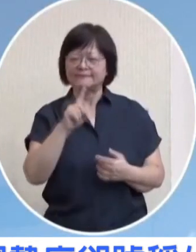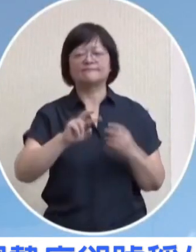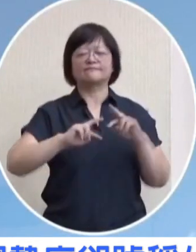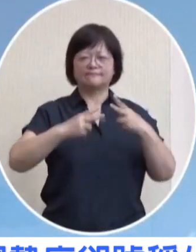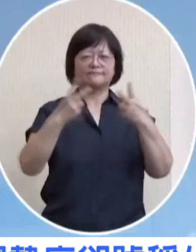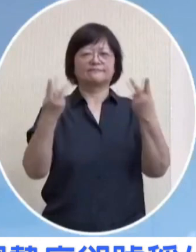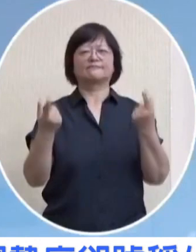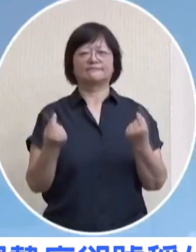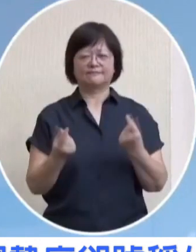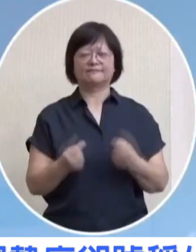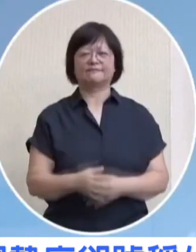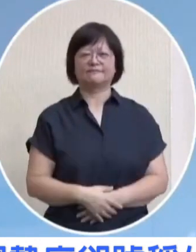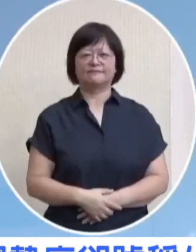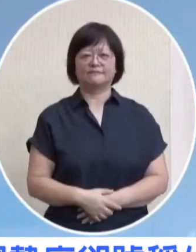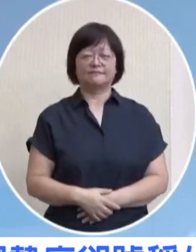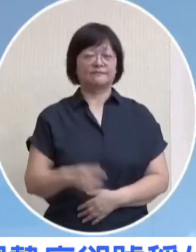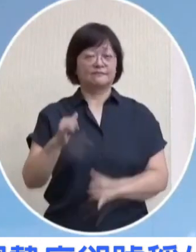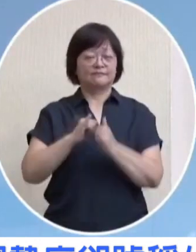主流民意的期盼。